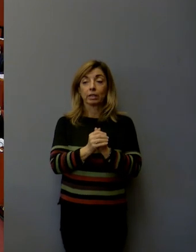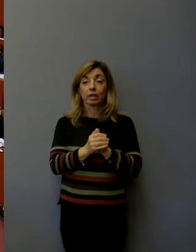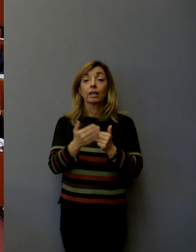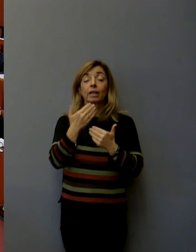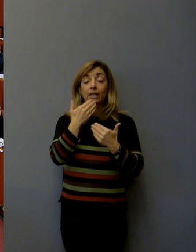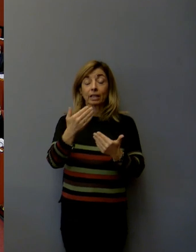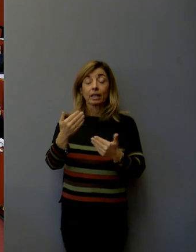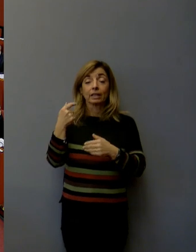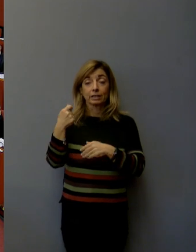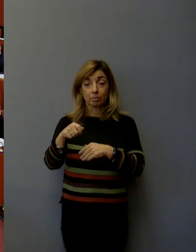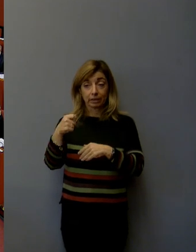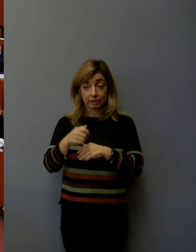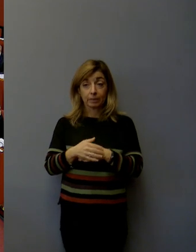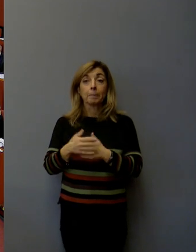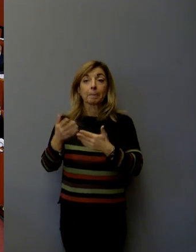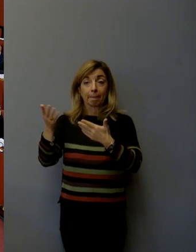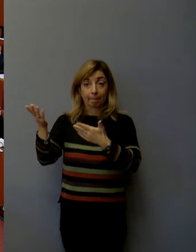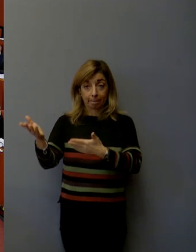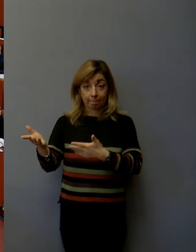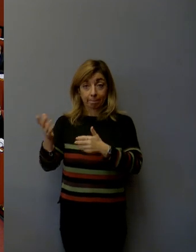mozione d'ordine prego